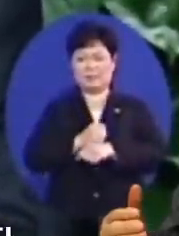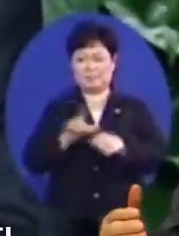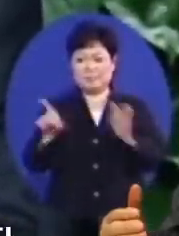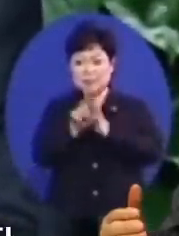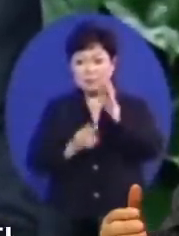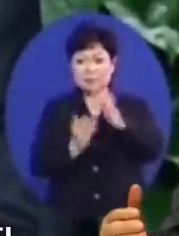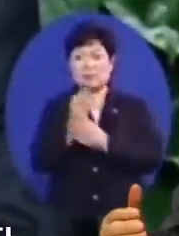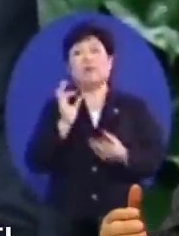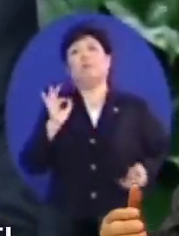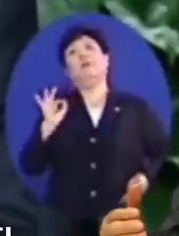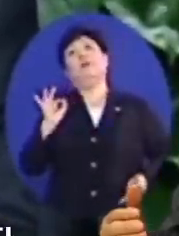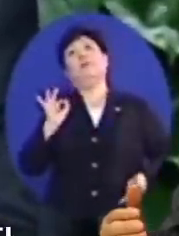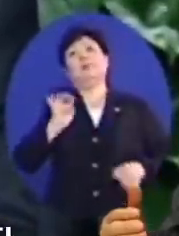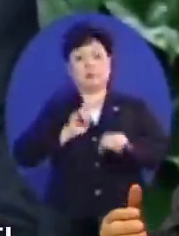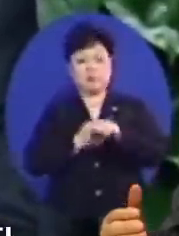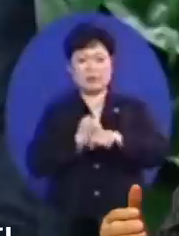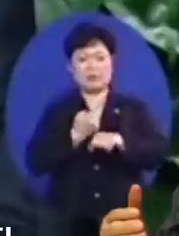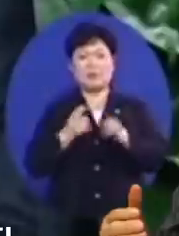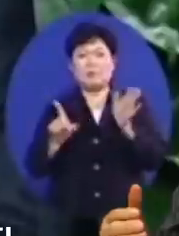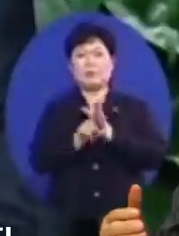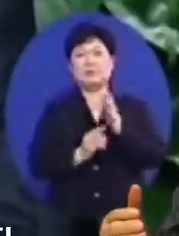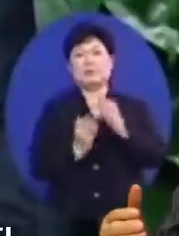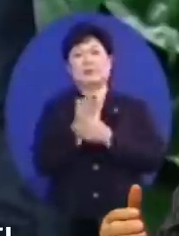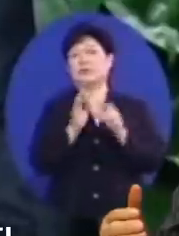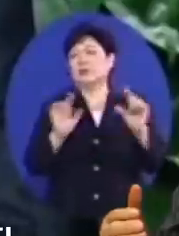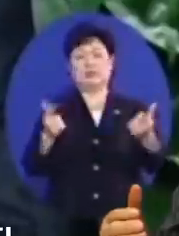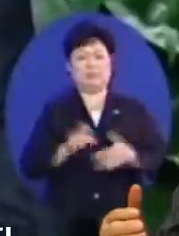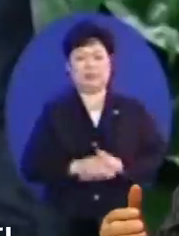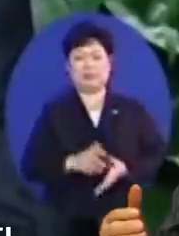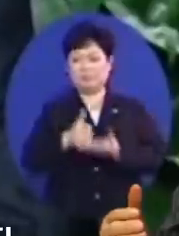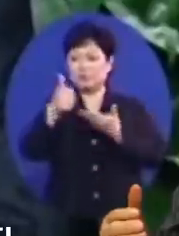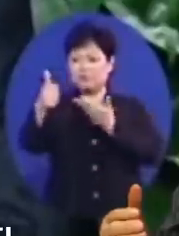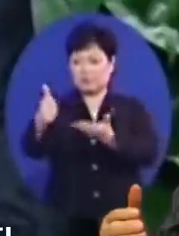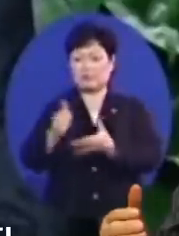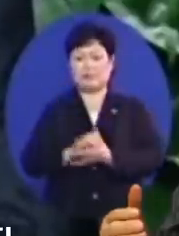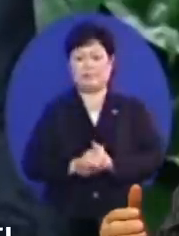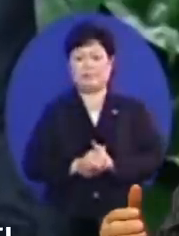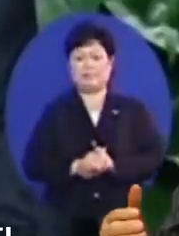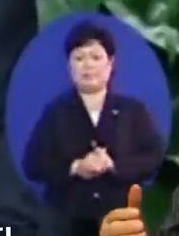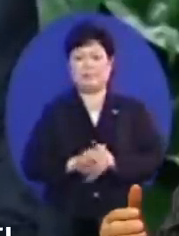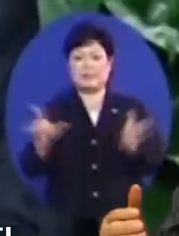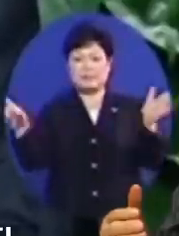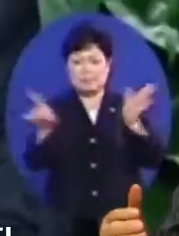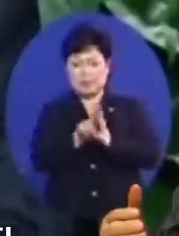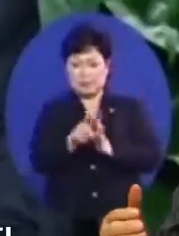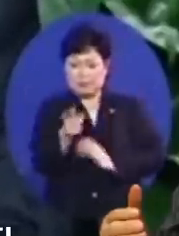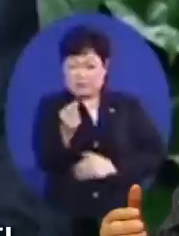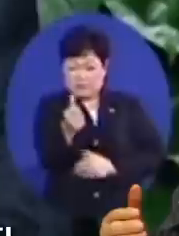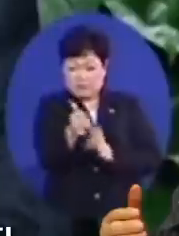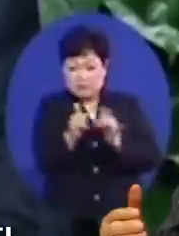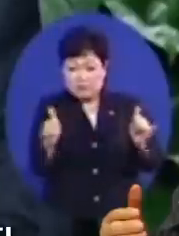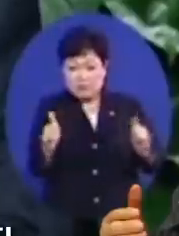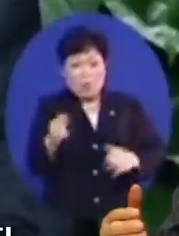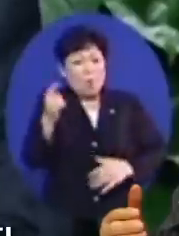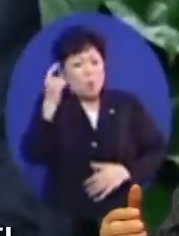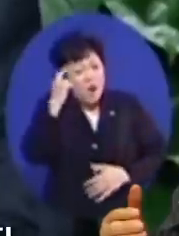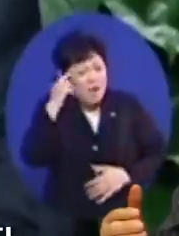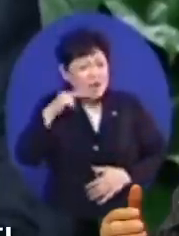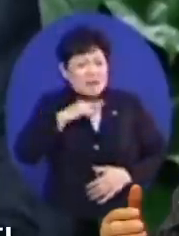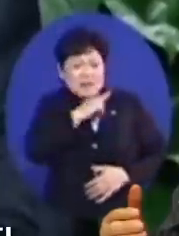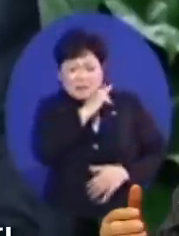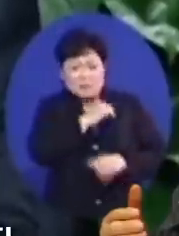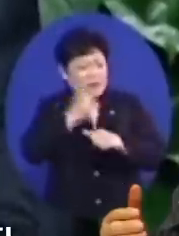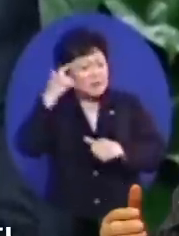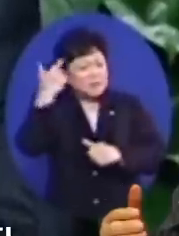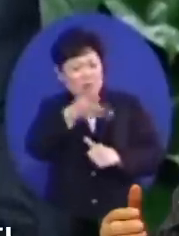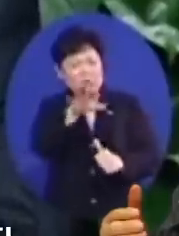믿음이 자연적으로 마음속에 들어오지는 않습니다. 주님께서는 믿음이 적은 자여 왜 의심하였느냐 꾸짖은